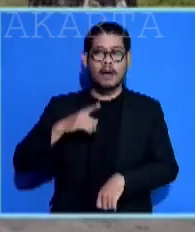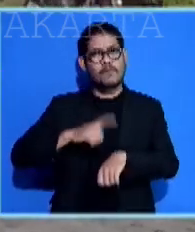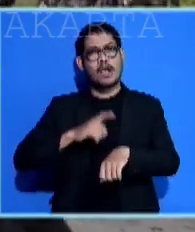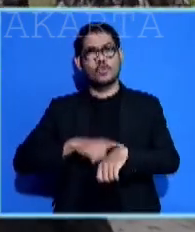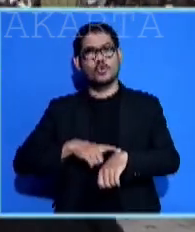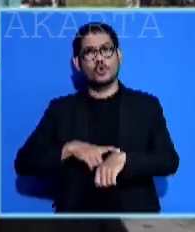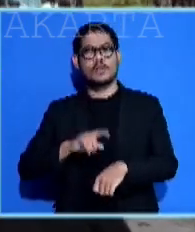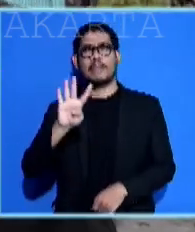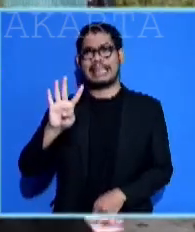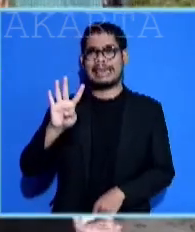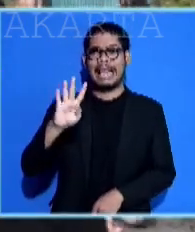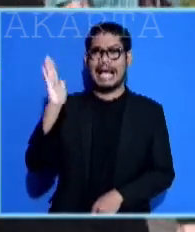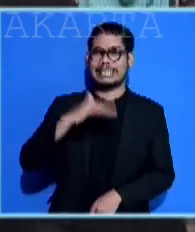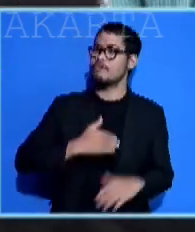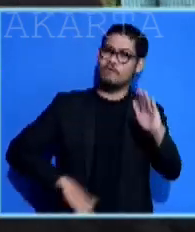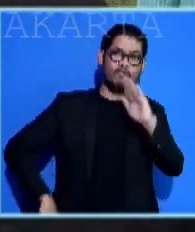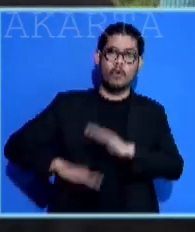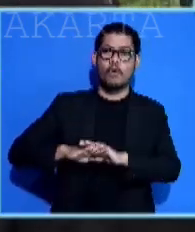sekitar 4 harian full,